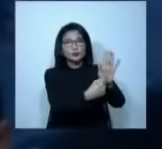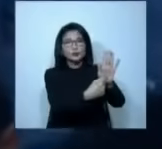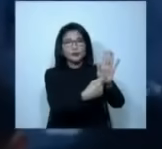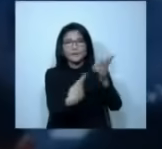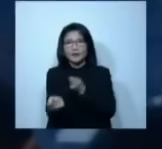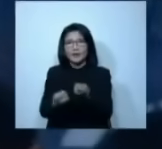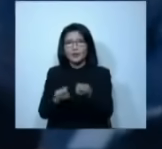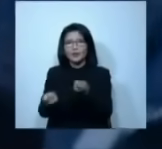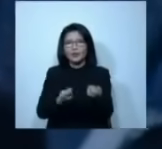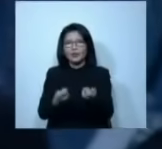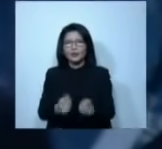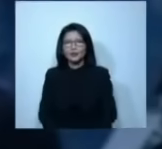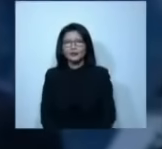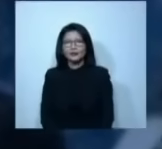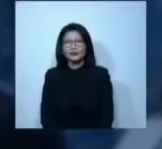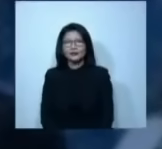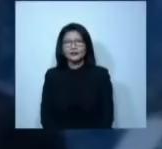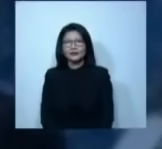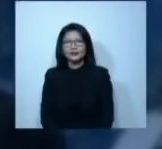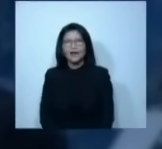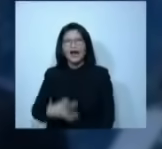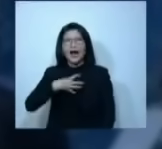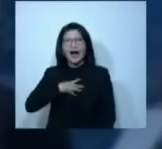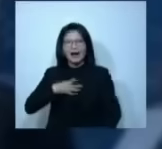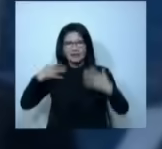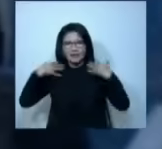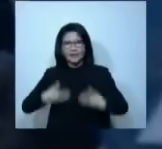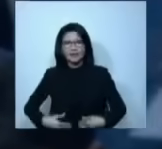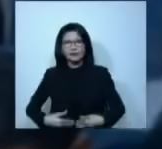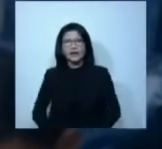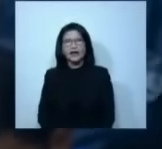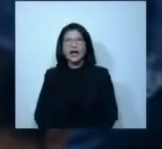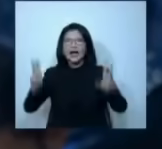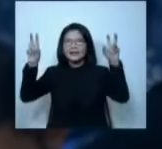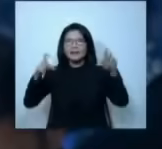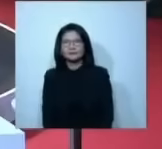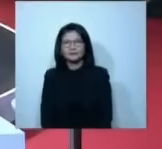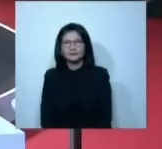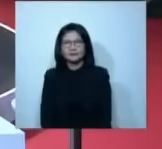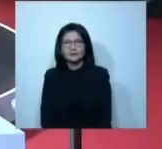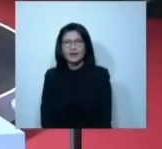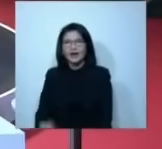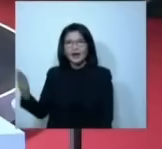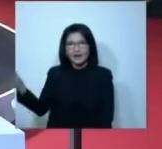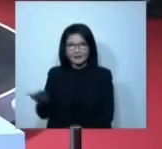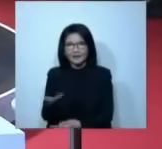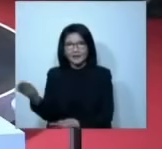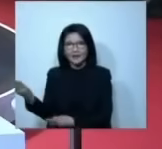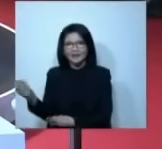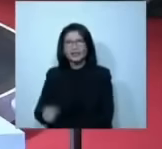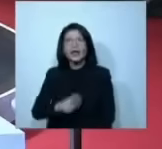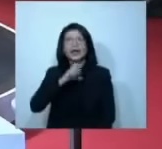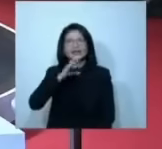apa yang sesungguhnya ada di hatinya gitu ya Meskipun misalnya Ketika pak Ganjar bertanya kepada Pak bowo soal